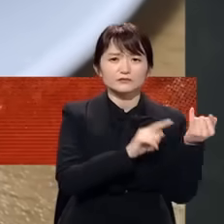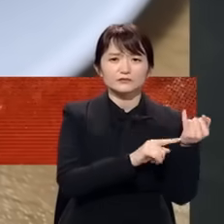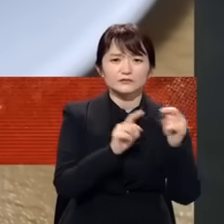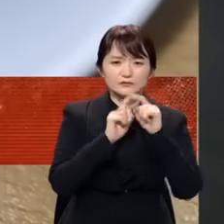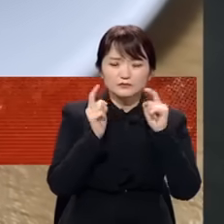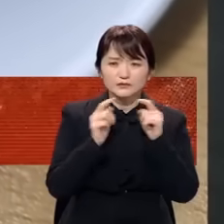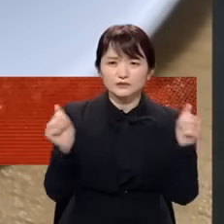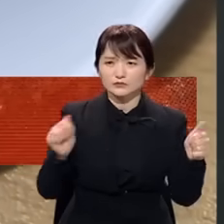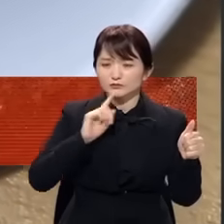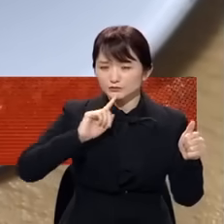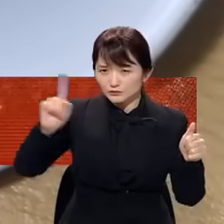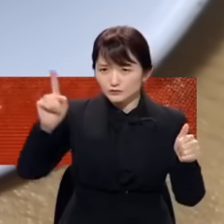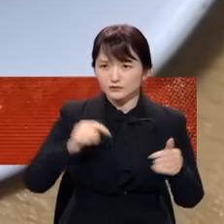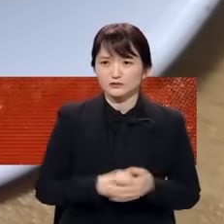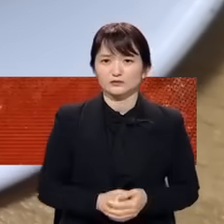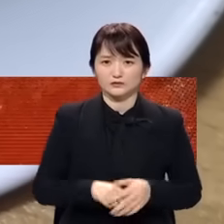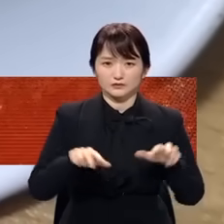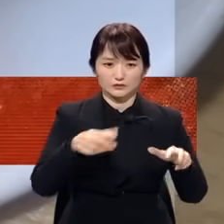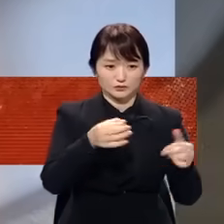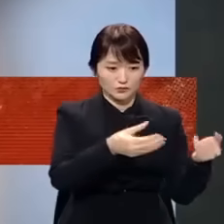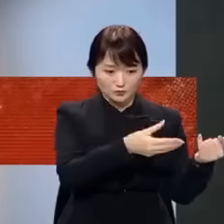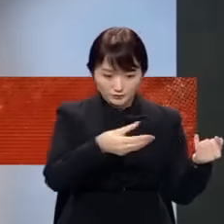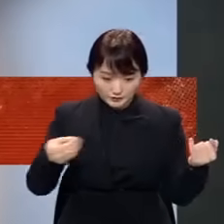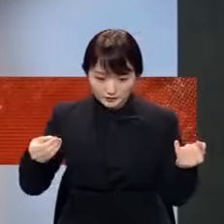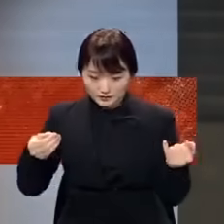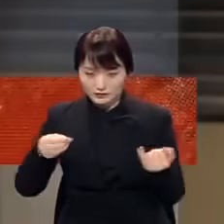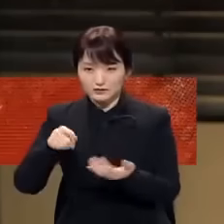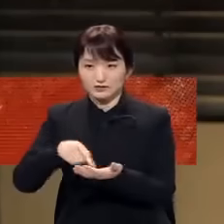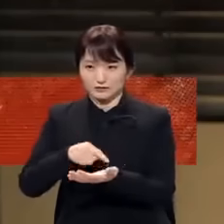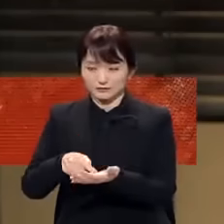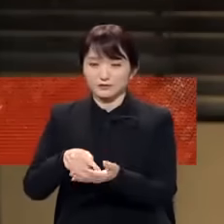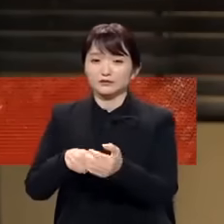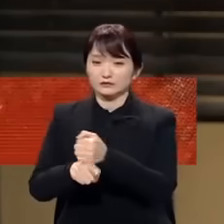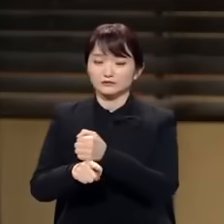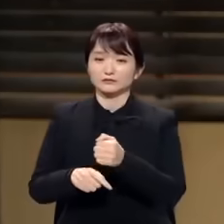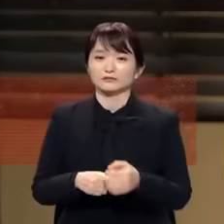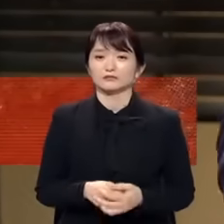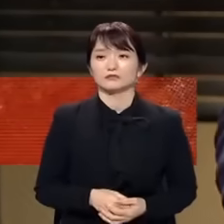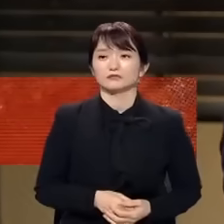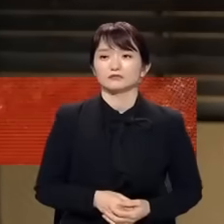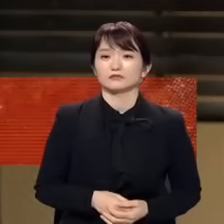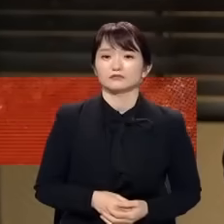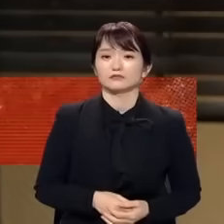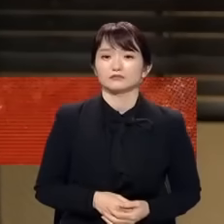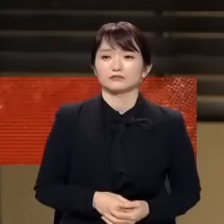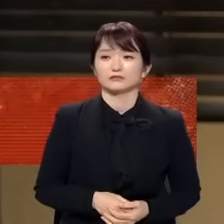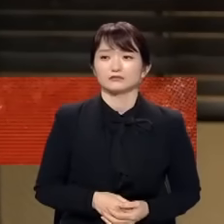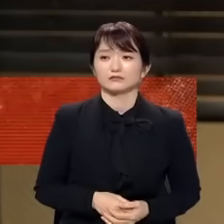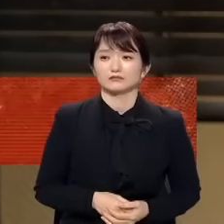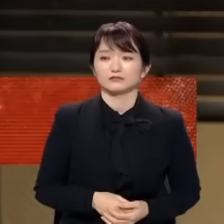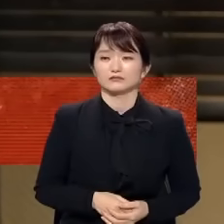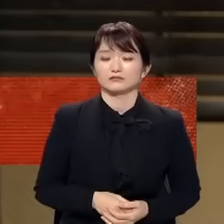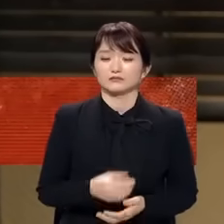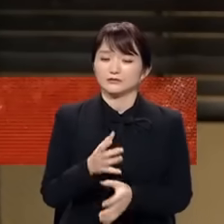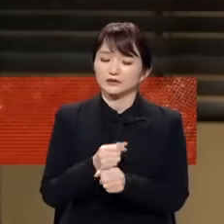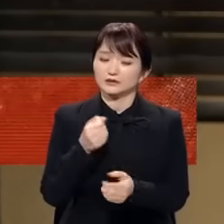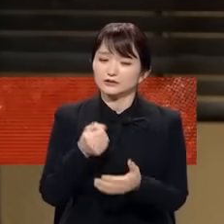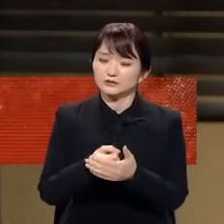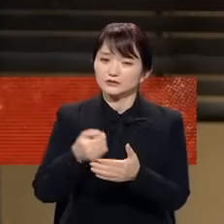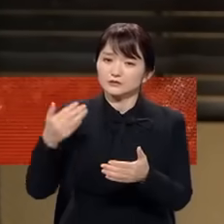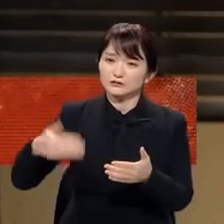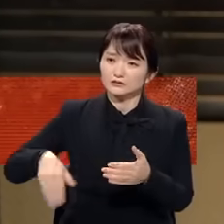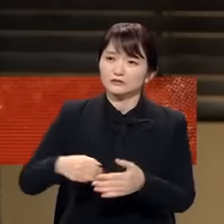민사를요? 네, 그러니까 지금 뭐 빌려간 돈 갚으라는 취지이신 것 같은데 아직 뭐 일단 기일은 안 잡힌 것 같아요. 근데